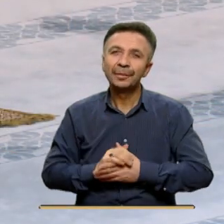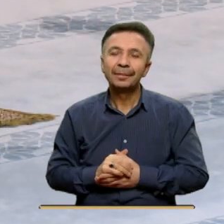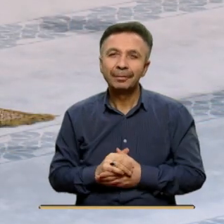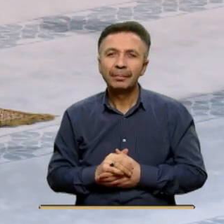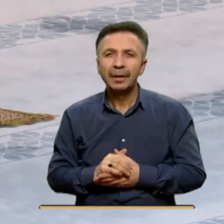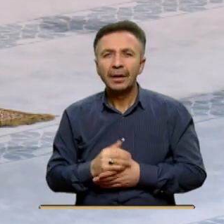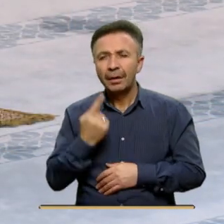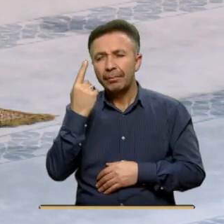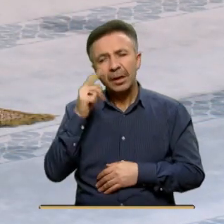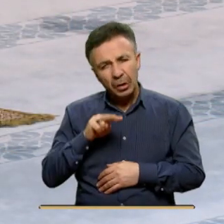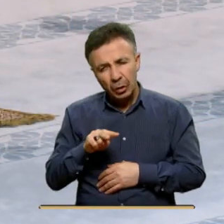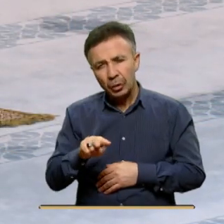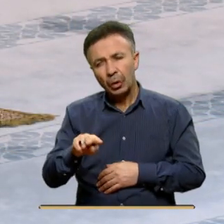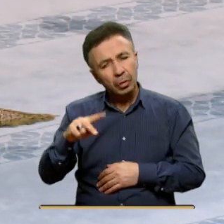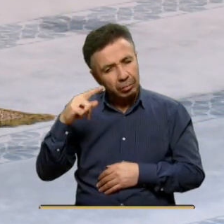Bir yol düşünün,